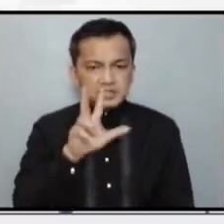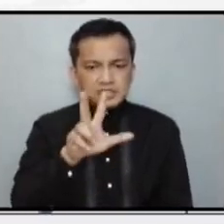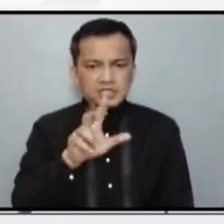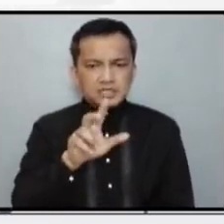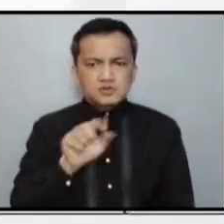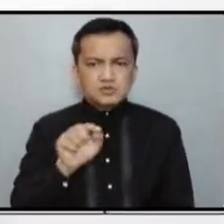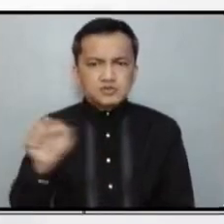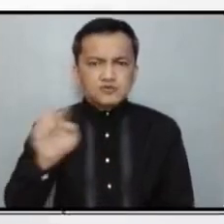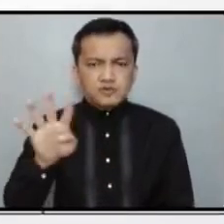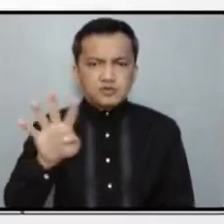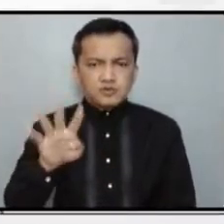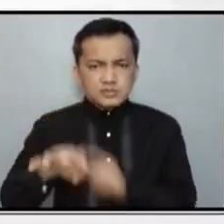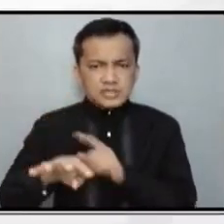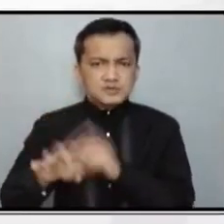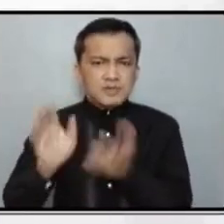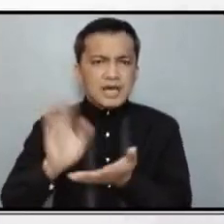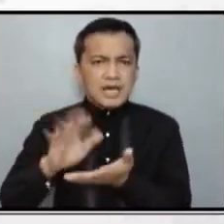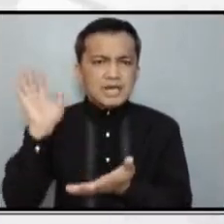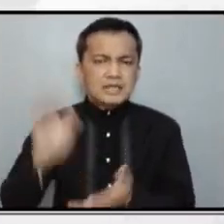So